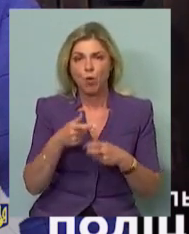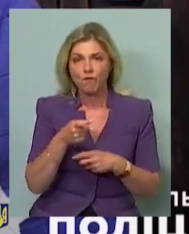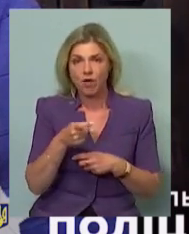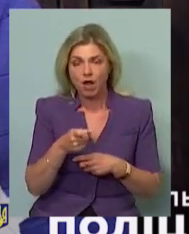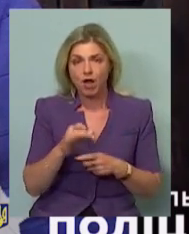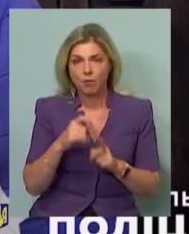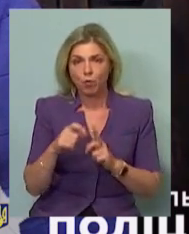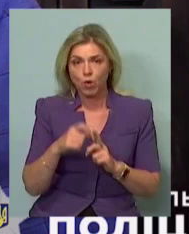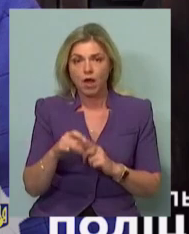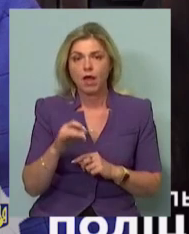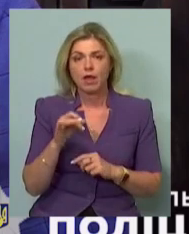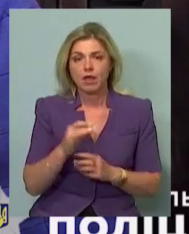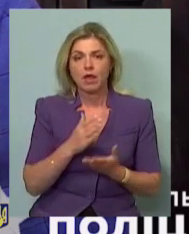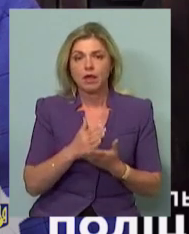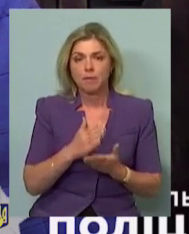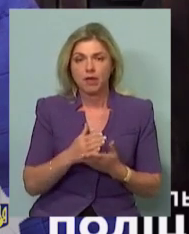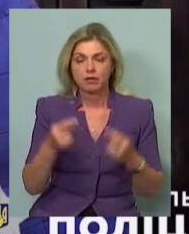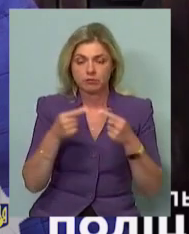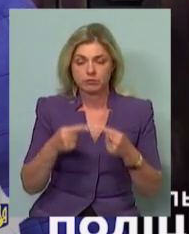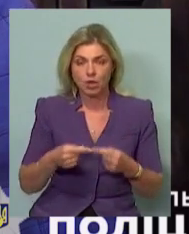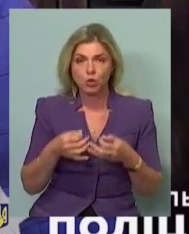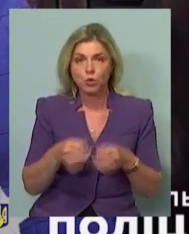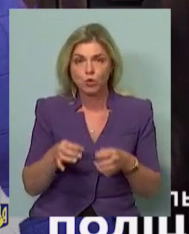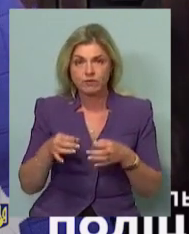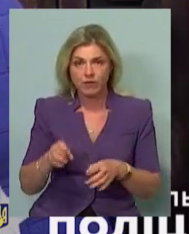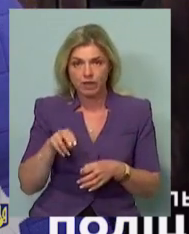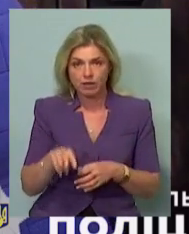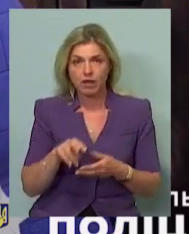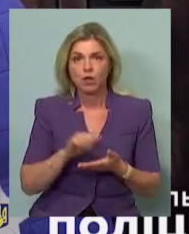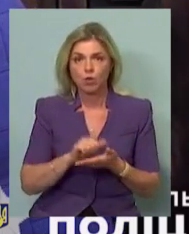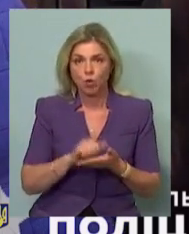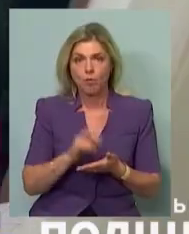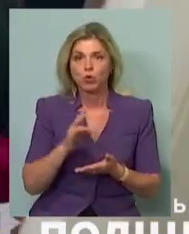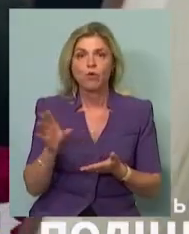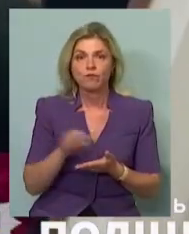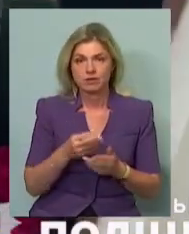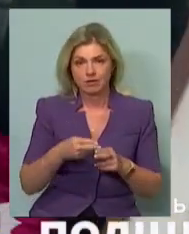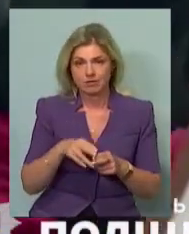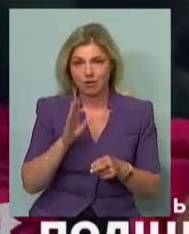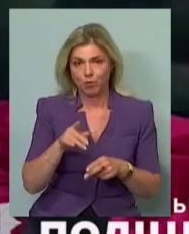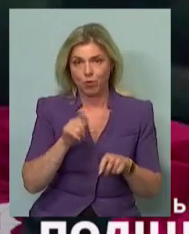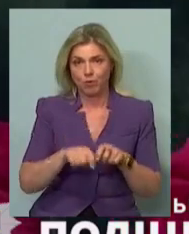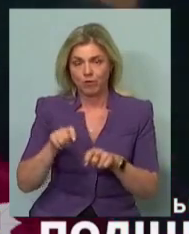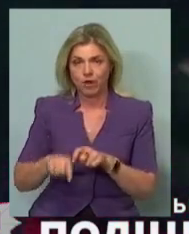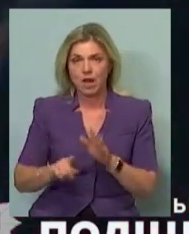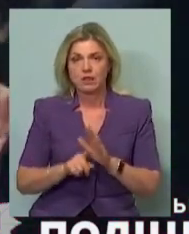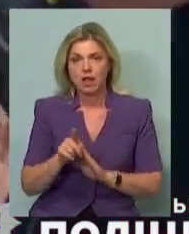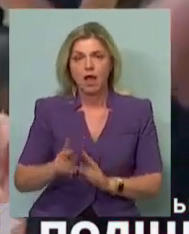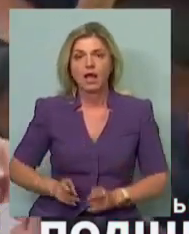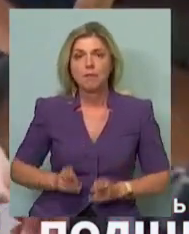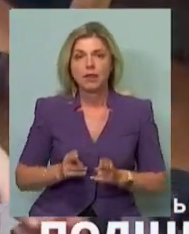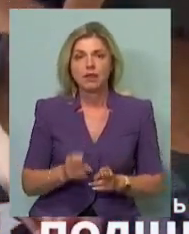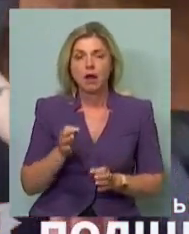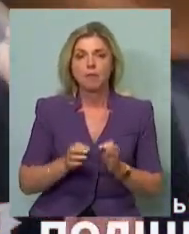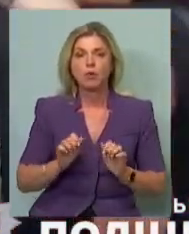яку мались відповідні дозволи, але ця вся інформація буде перевірятися. Розпочато кримінальне провадження за